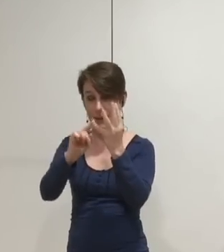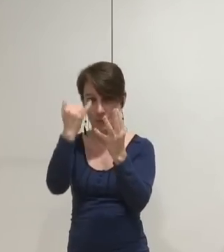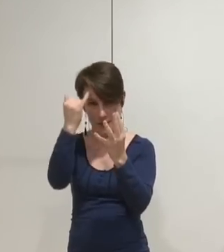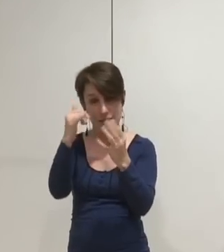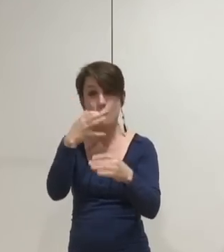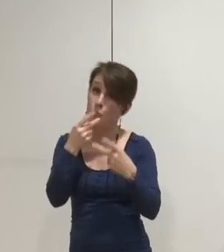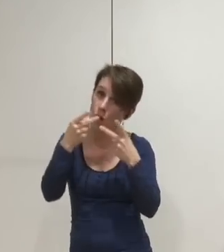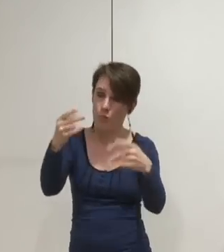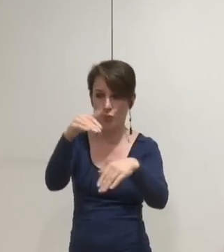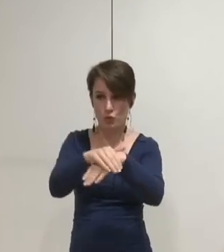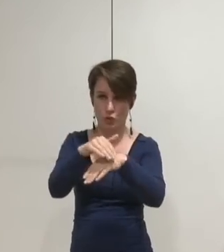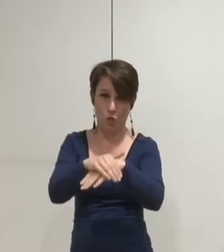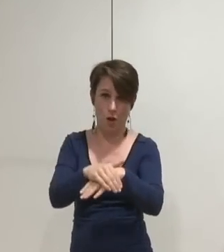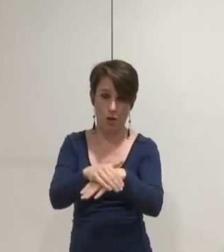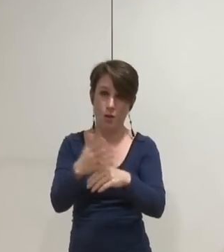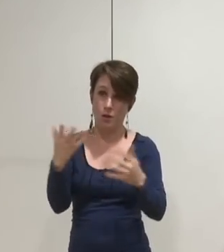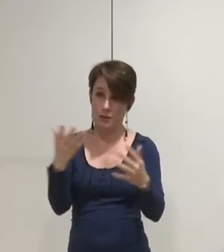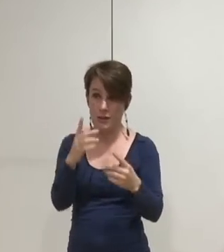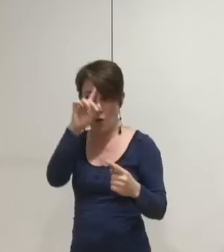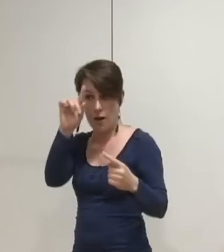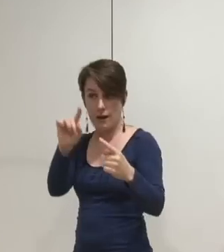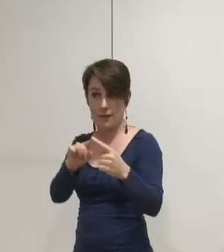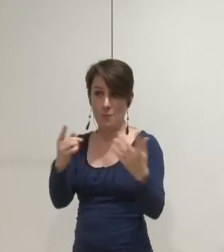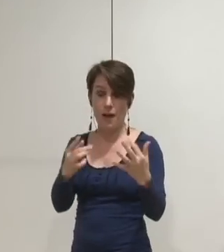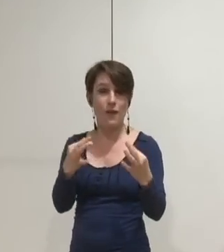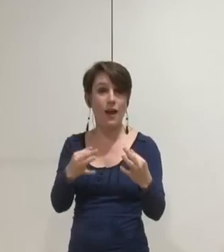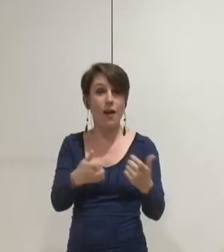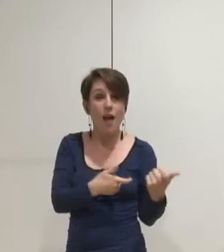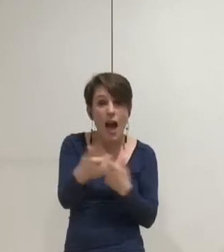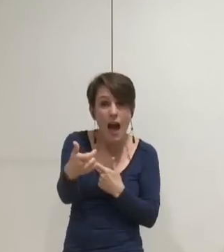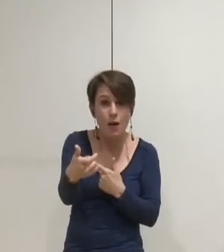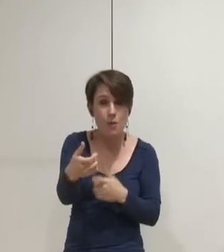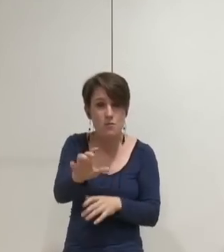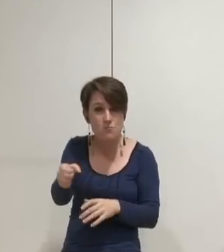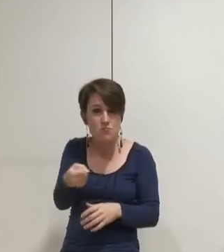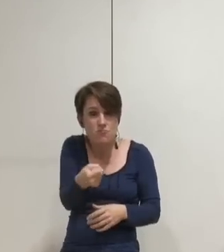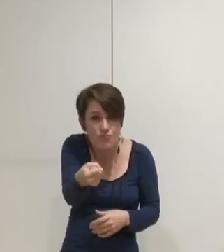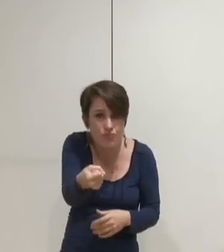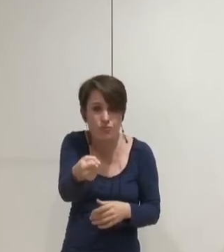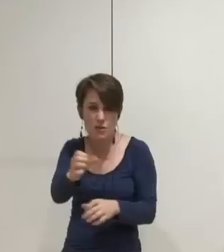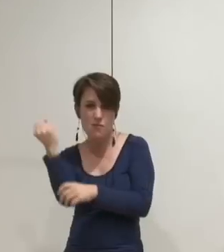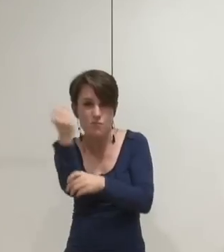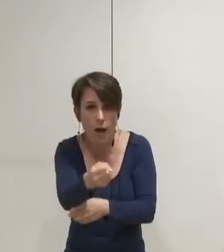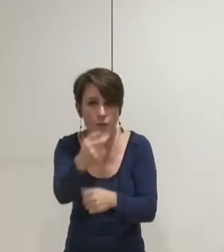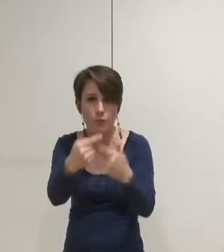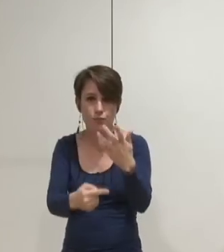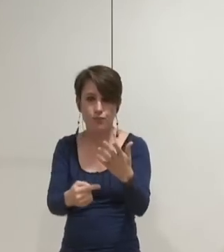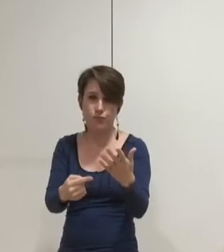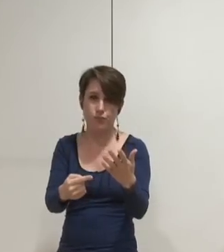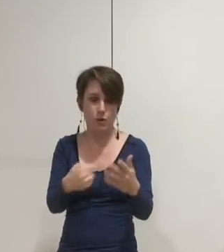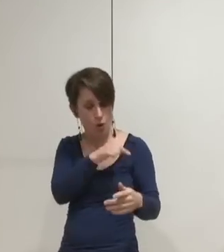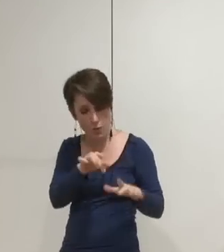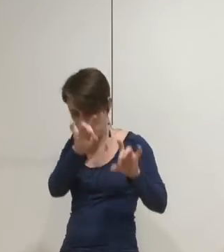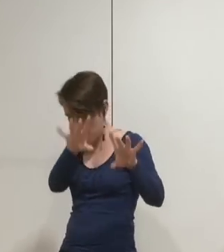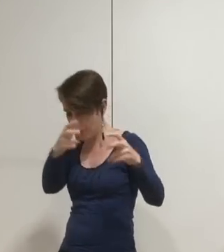et qui concerne aussi les enjeux d'arme de point et ainsi on pourrait s'amuser ou je ne sais comment dire à faire un club des des